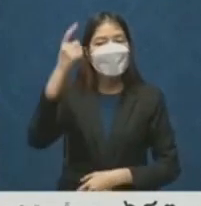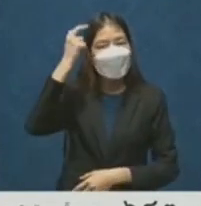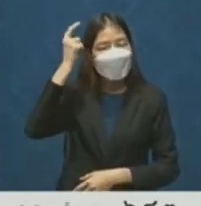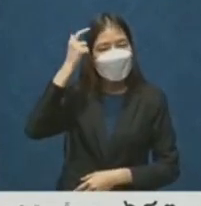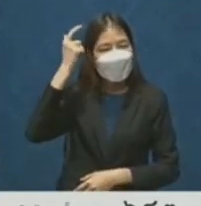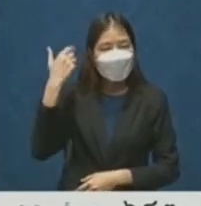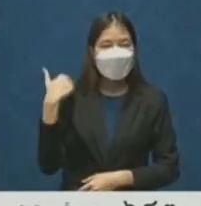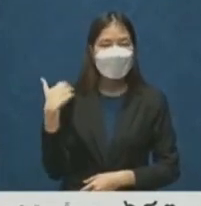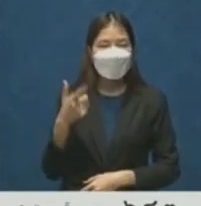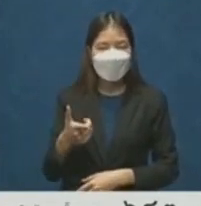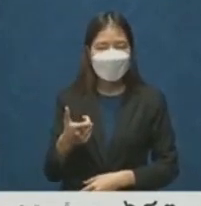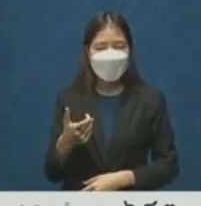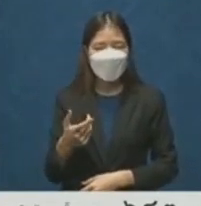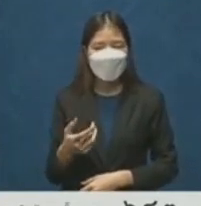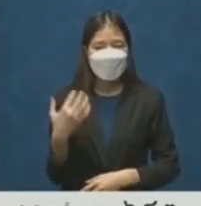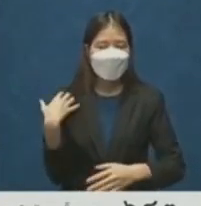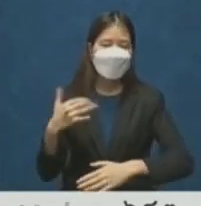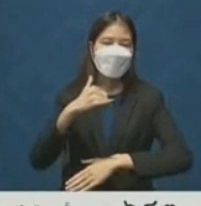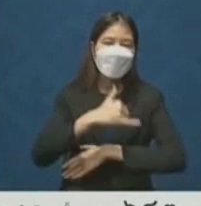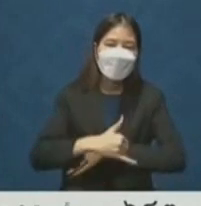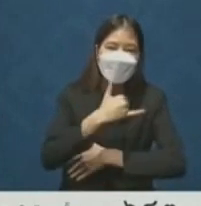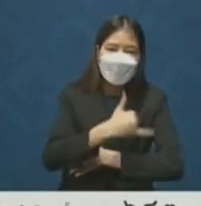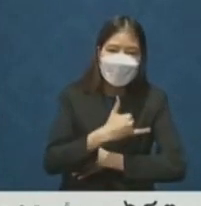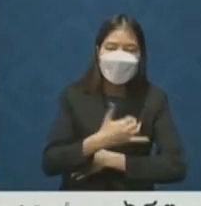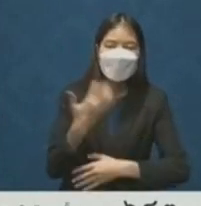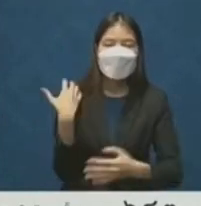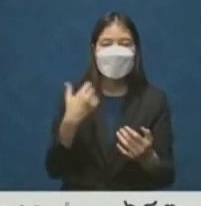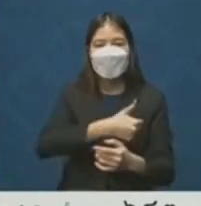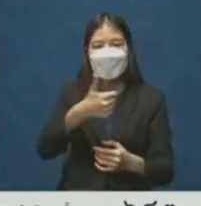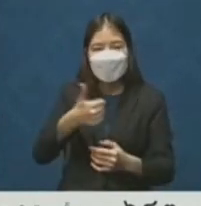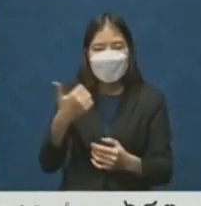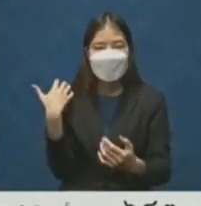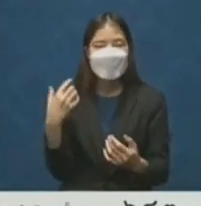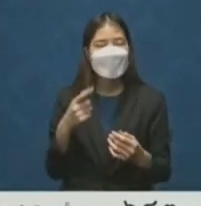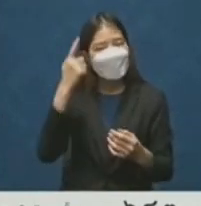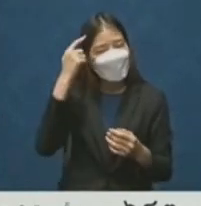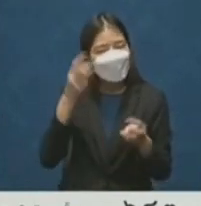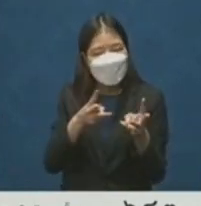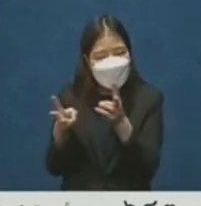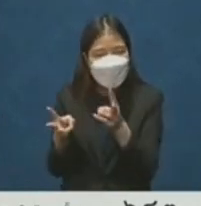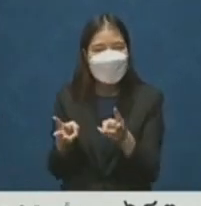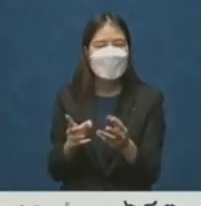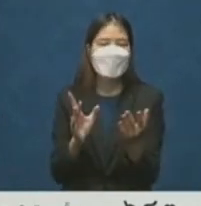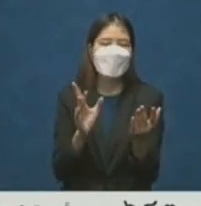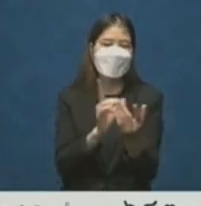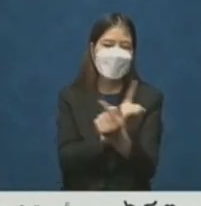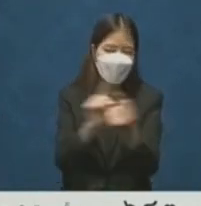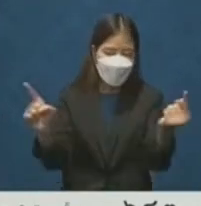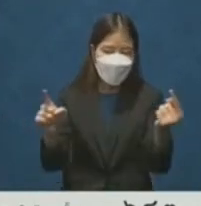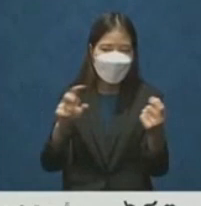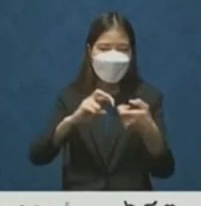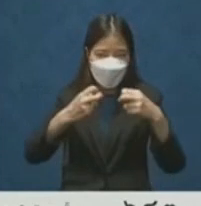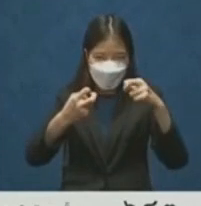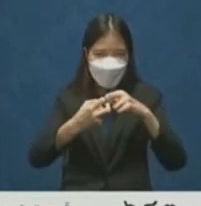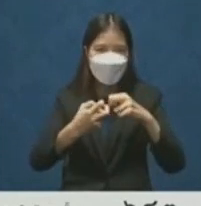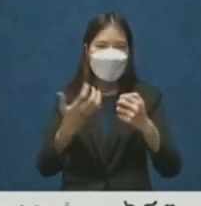พราะว่าแนวคิดเชิงเสรีนิยมสุดขั้วนั้นในหลายประเทศที่เดินตามแนวคิดแนวทางปรัชญาแบบนี้ก็มีปัญหาทางสังค